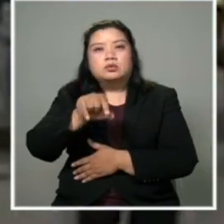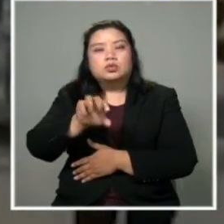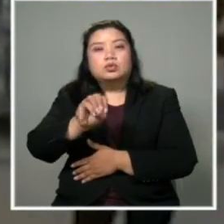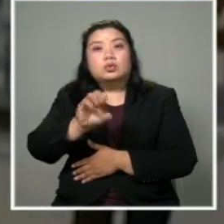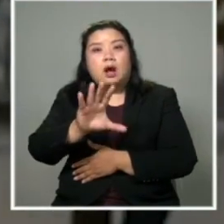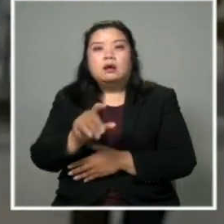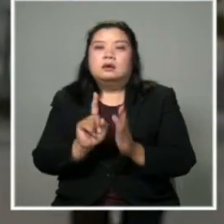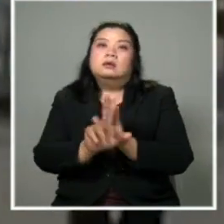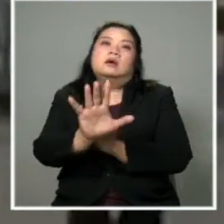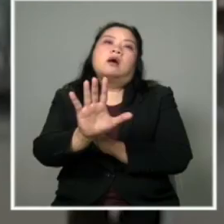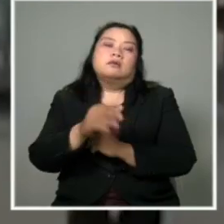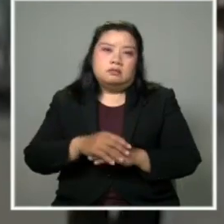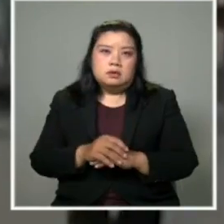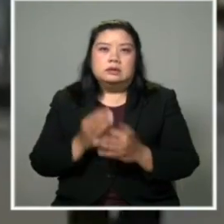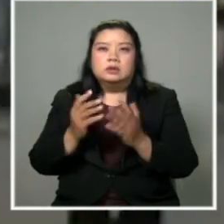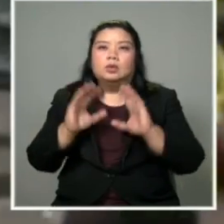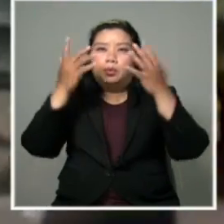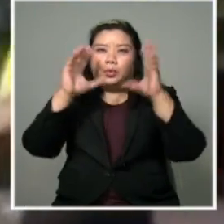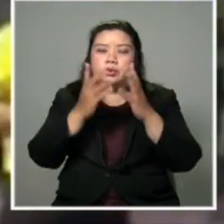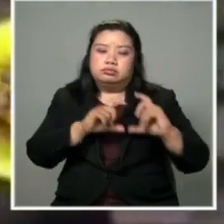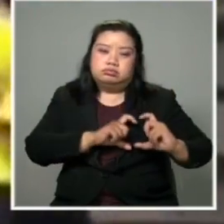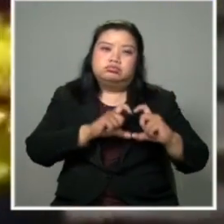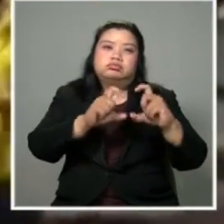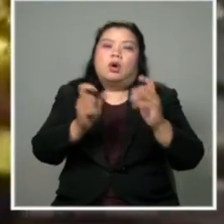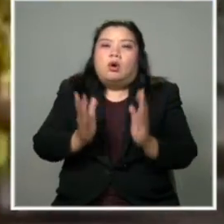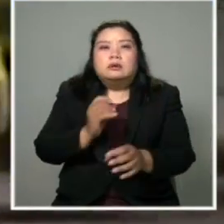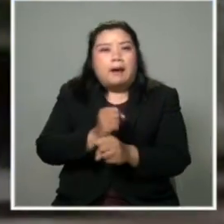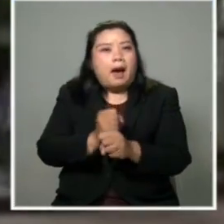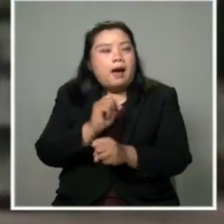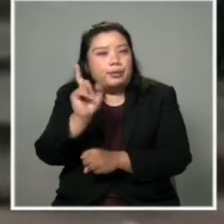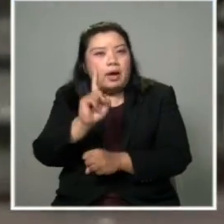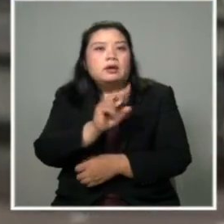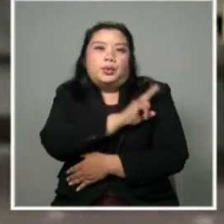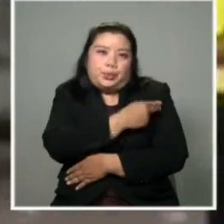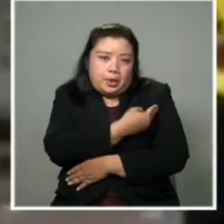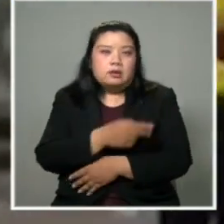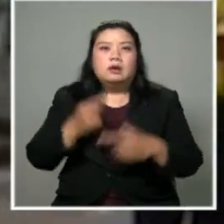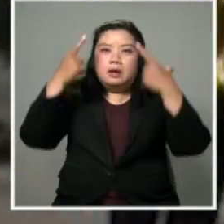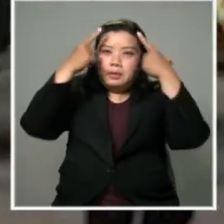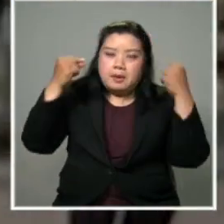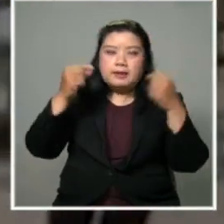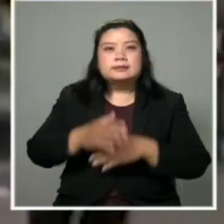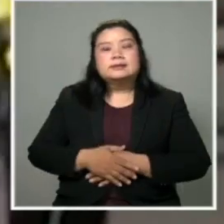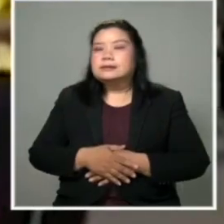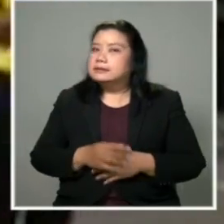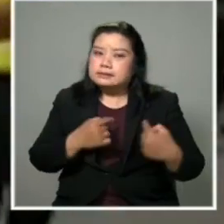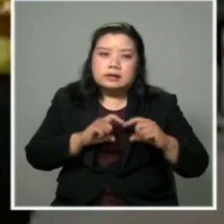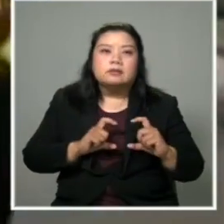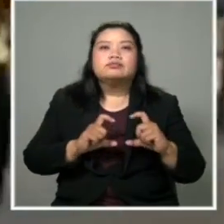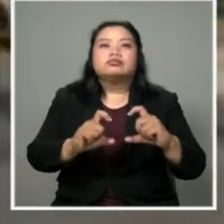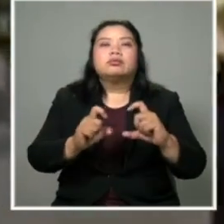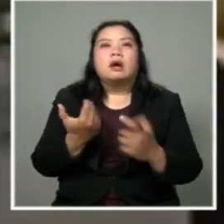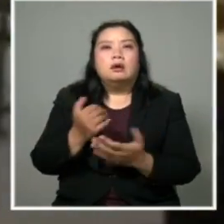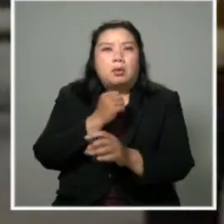2 ทุ่มถึง 2 ทุ่ม 5 นาทีสนับสนุนการปฏิบัติหน้าที่ของแพทย์พยาบาลบุคลากรทางการแพทย์ที่ถือเป็นทัพด่านหน้าผู้เสียสละใน